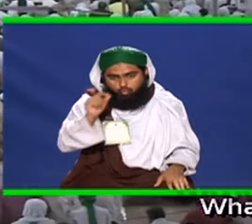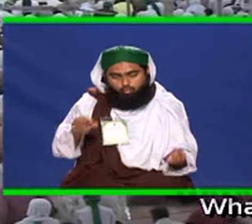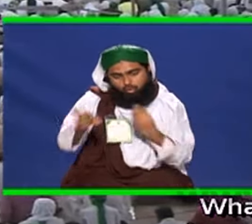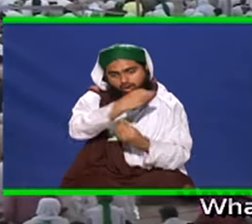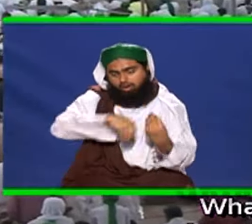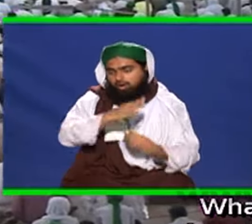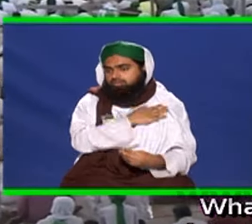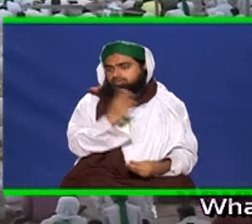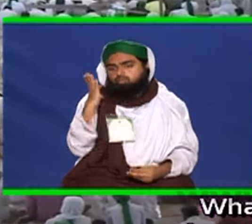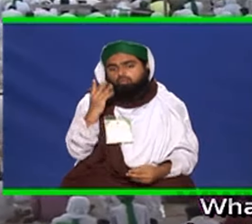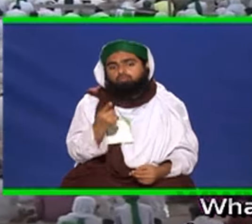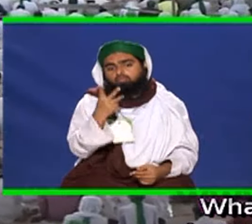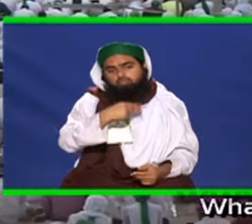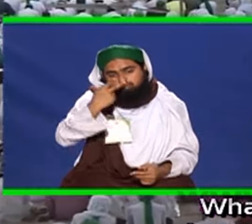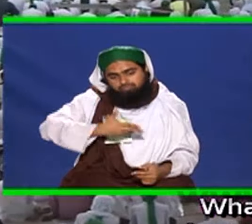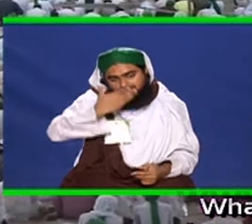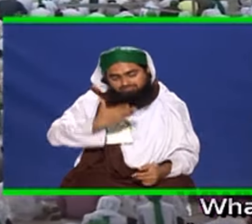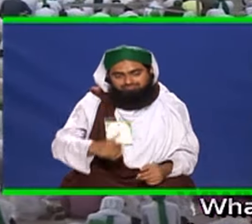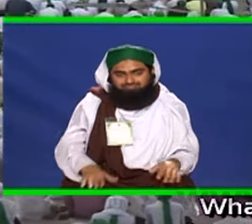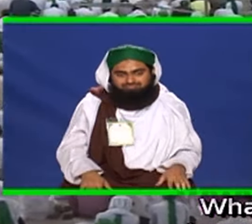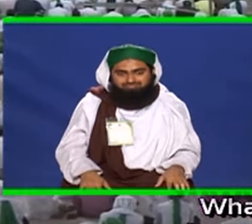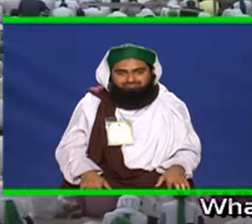ثواب کیا پڑھیں گے تو ملے گا.